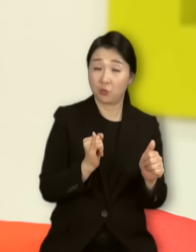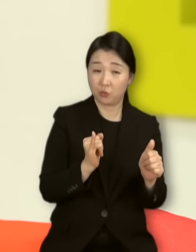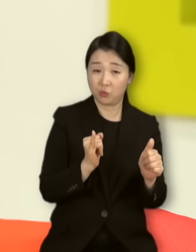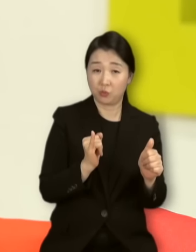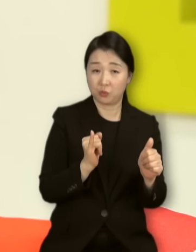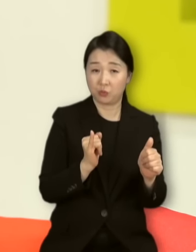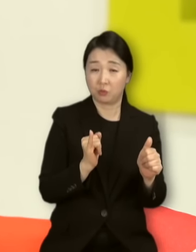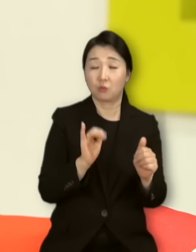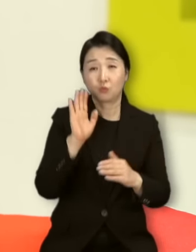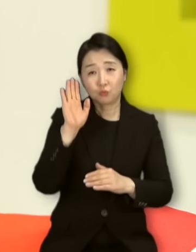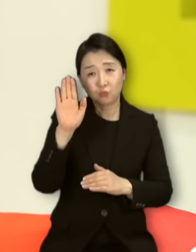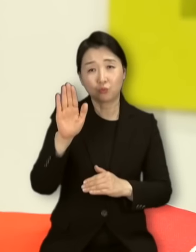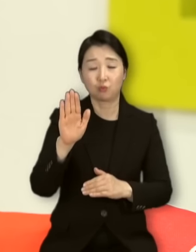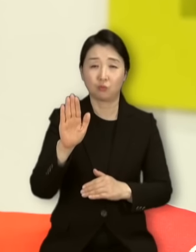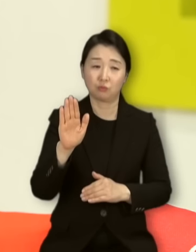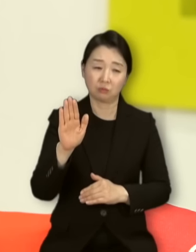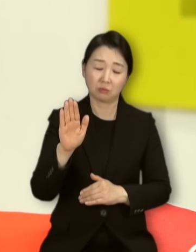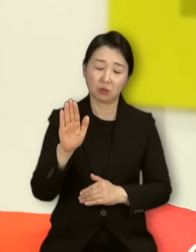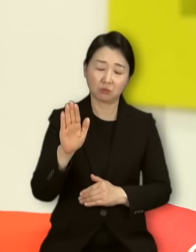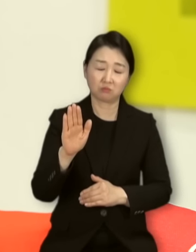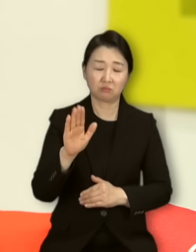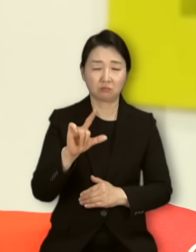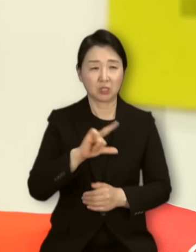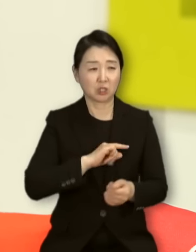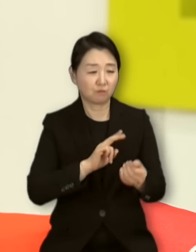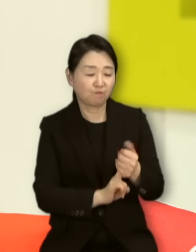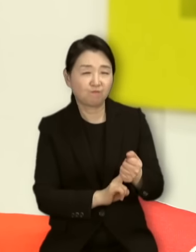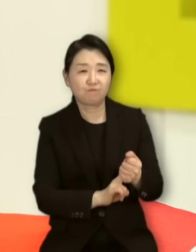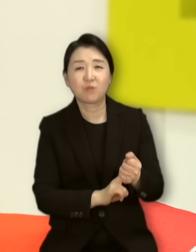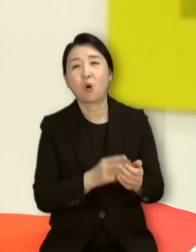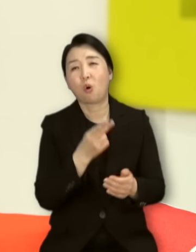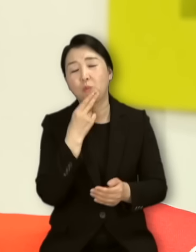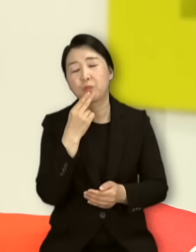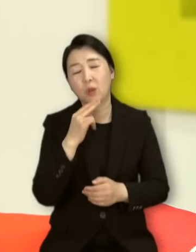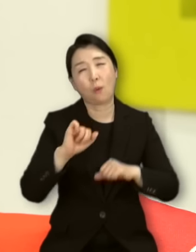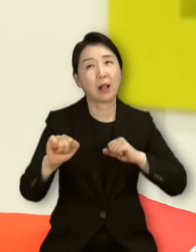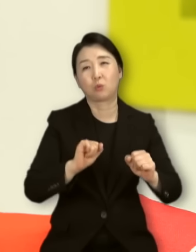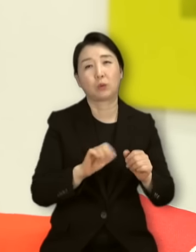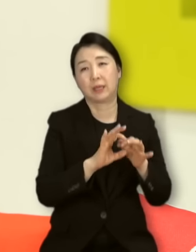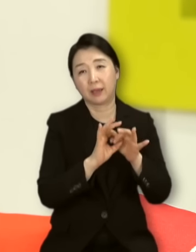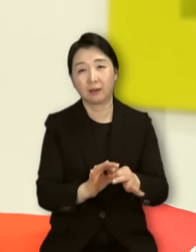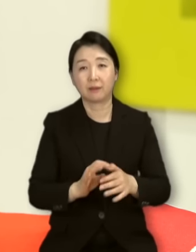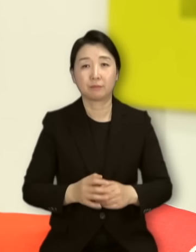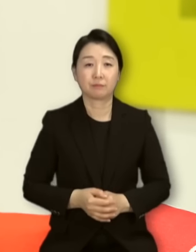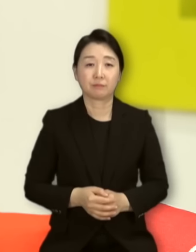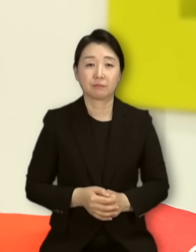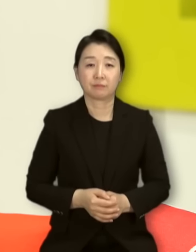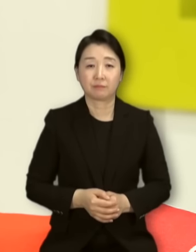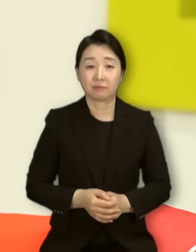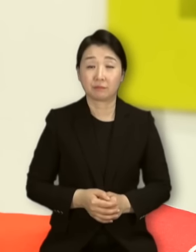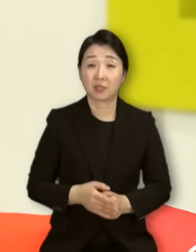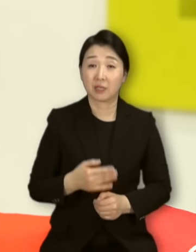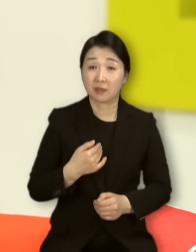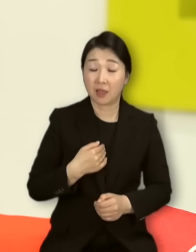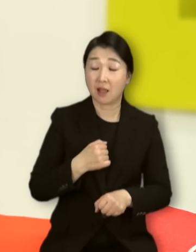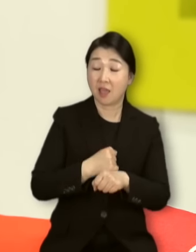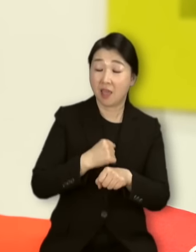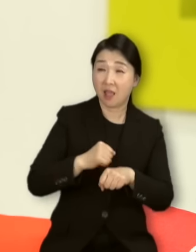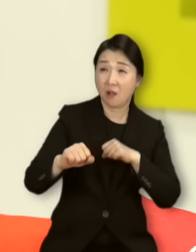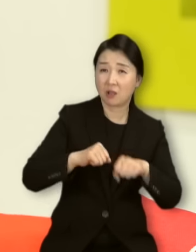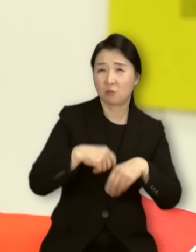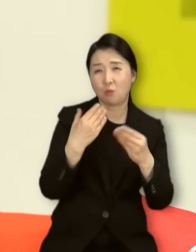어 제가 할 수 있는 일은 다 했어요 그러니까 별의별 일을 굉장히 많은 아르바이트를 안 해본 거 없이 엄청나게 많은 일을